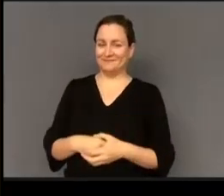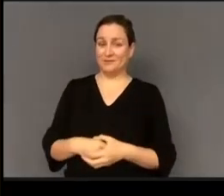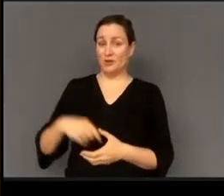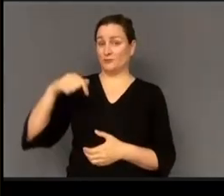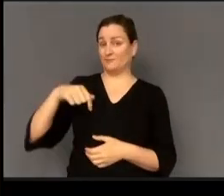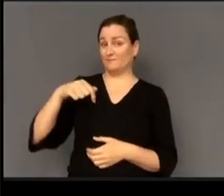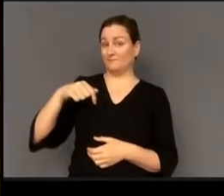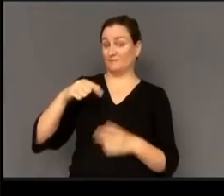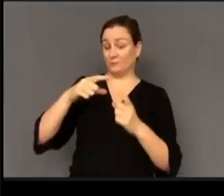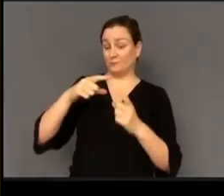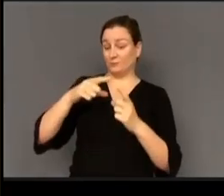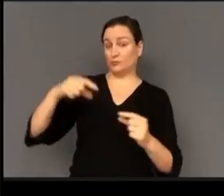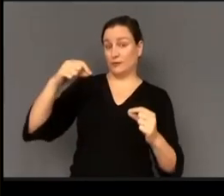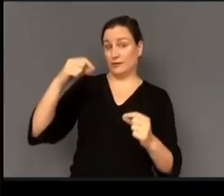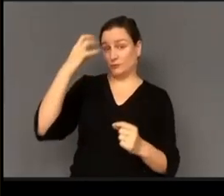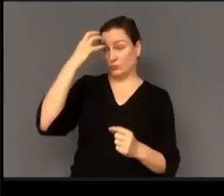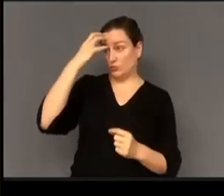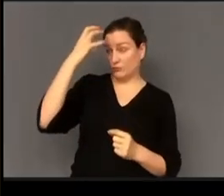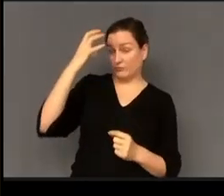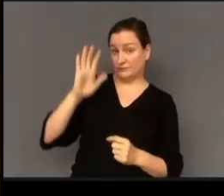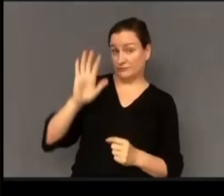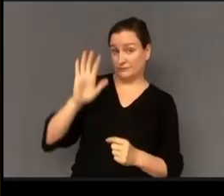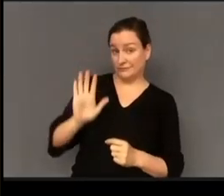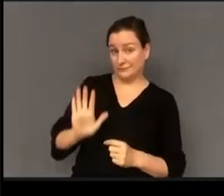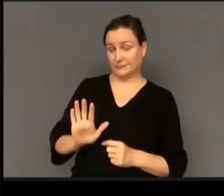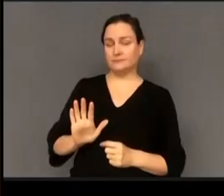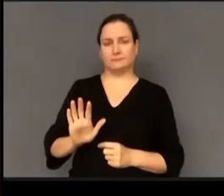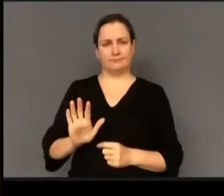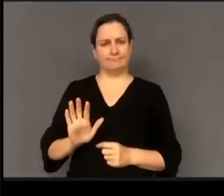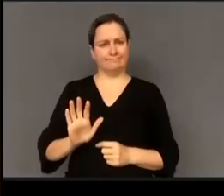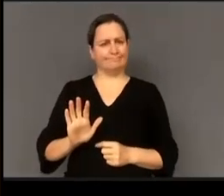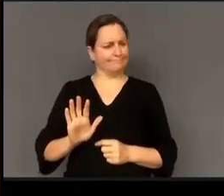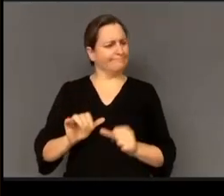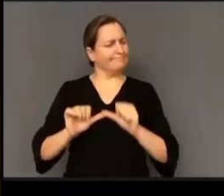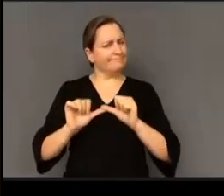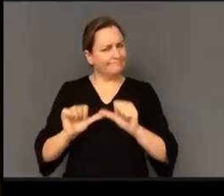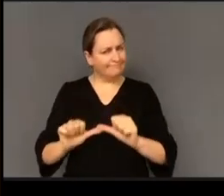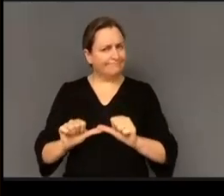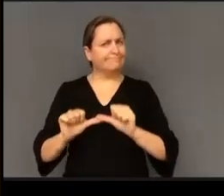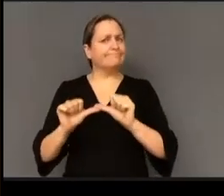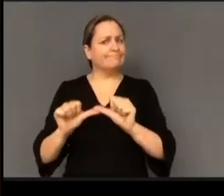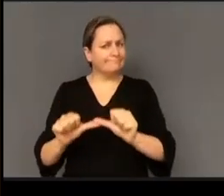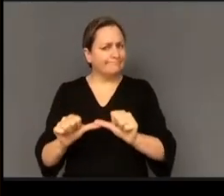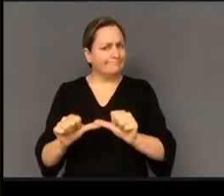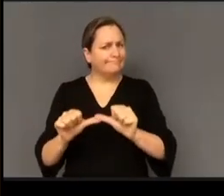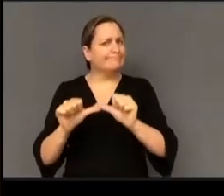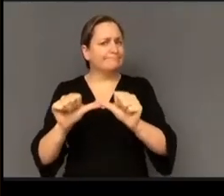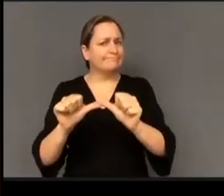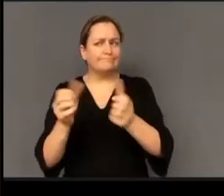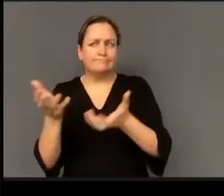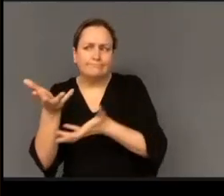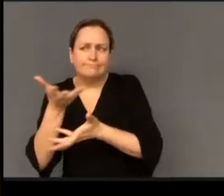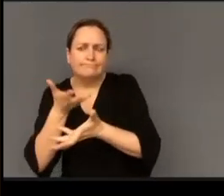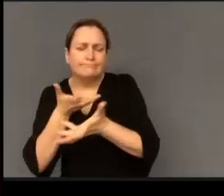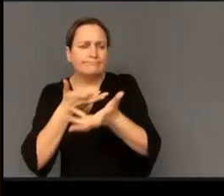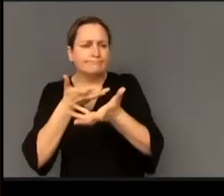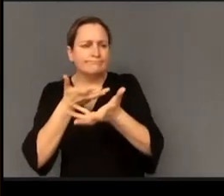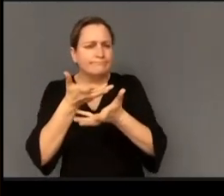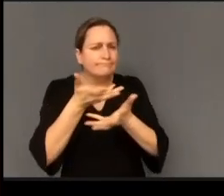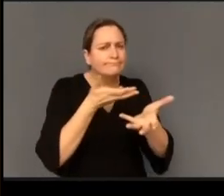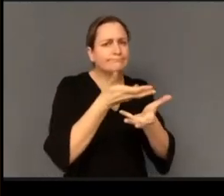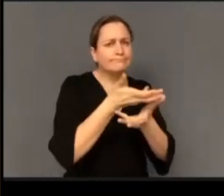ていますインターネットが信頼性のある自由な